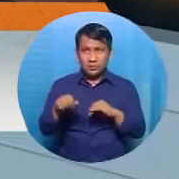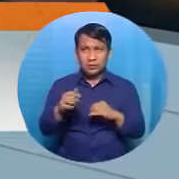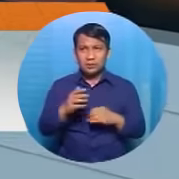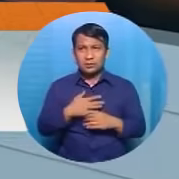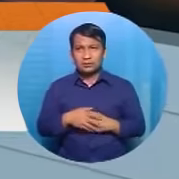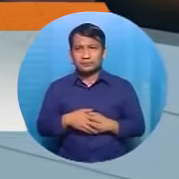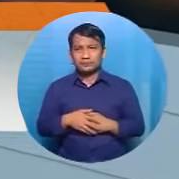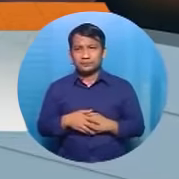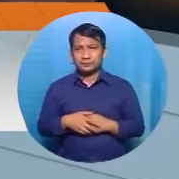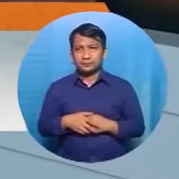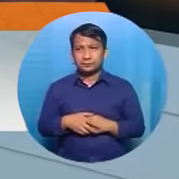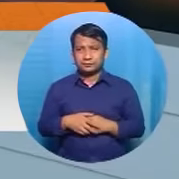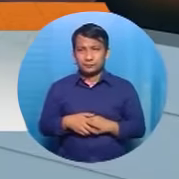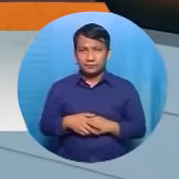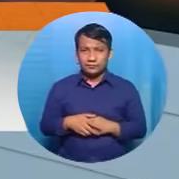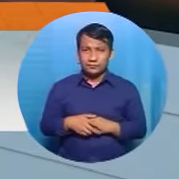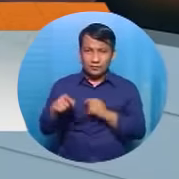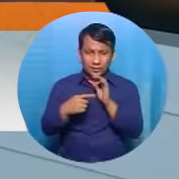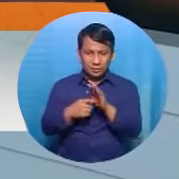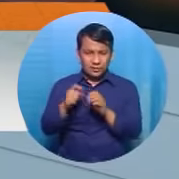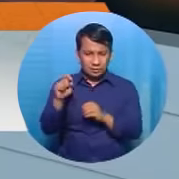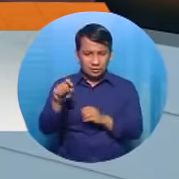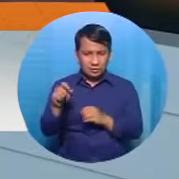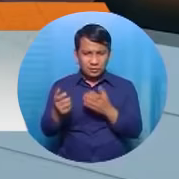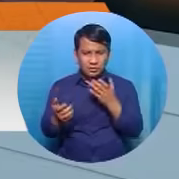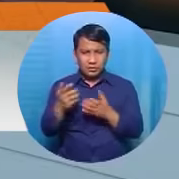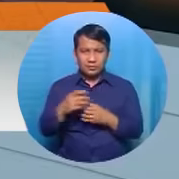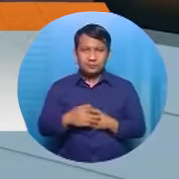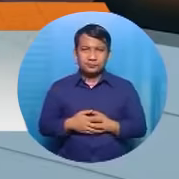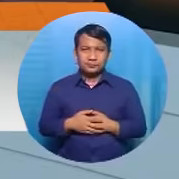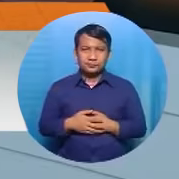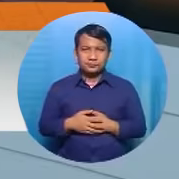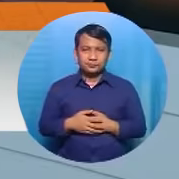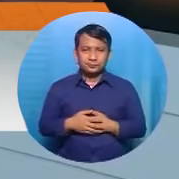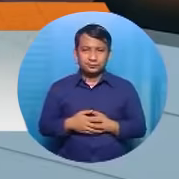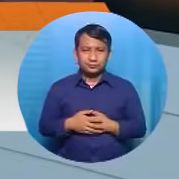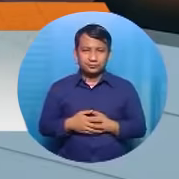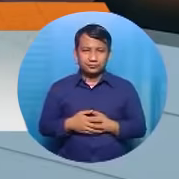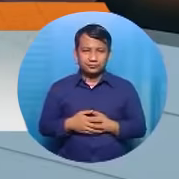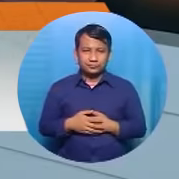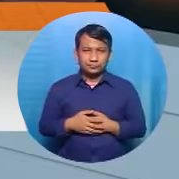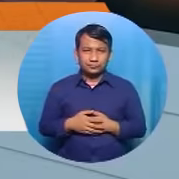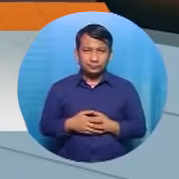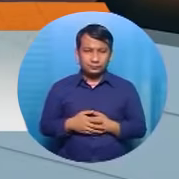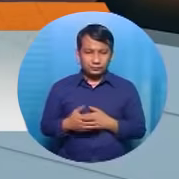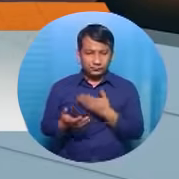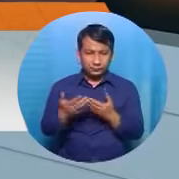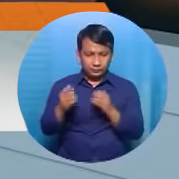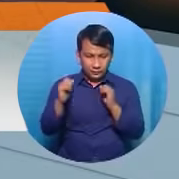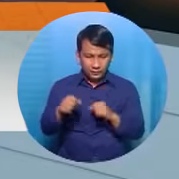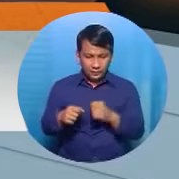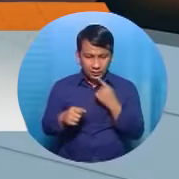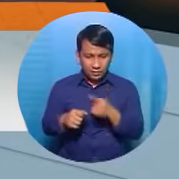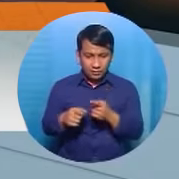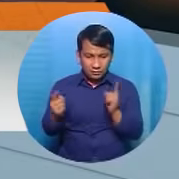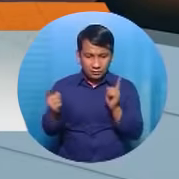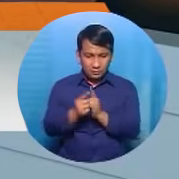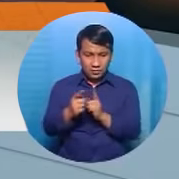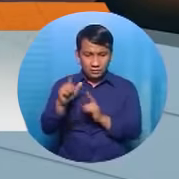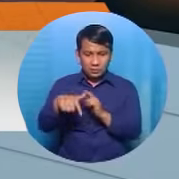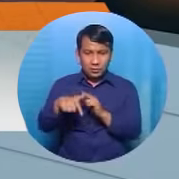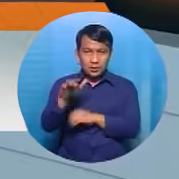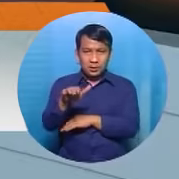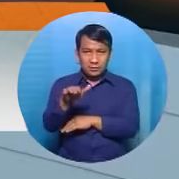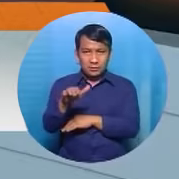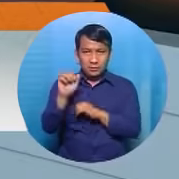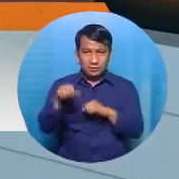problema. Ano po? Na hindi na kayo magdimandahan yes, pa? Opo, sir. Siguro, sir, soon, kung pwedeng makamit na mamit ko sila mamayang